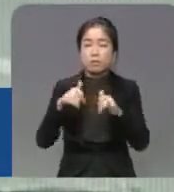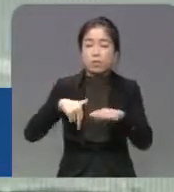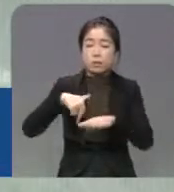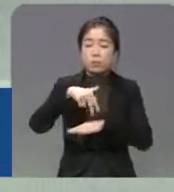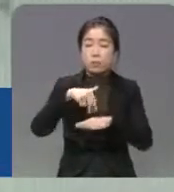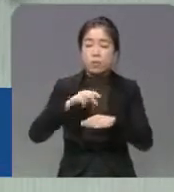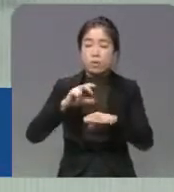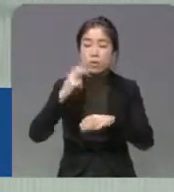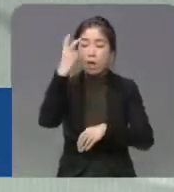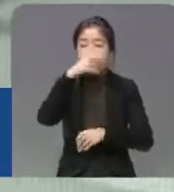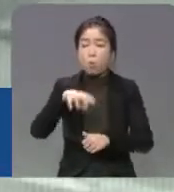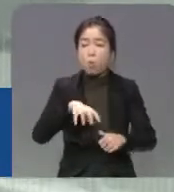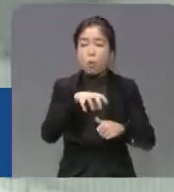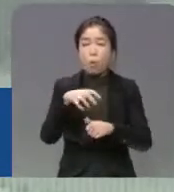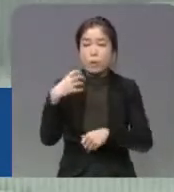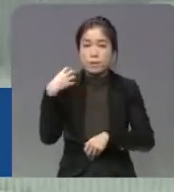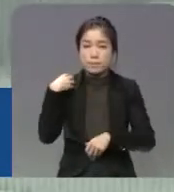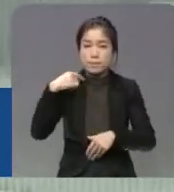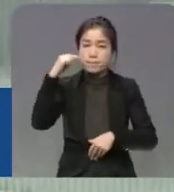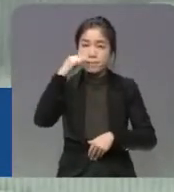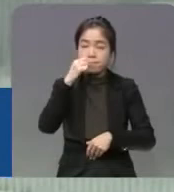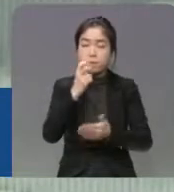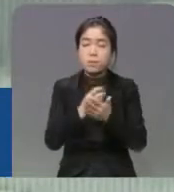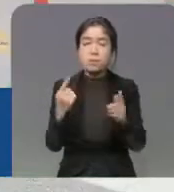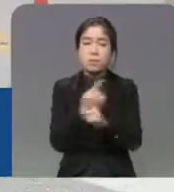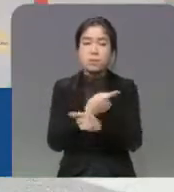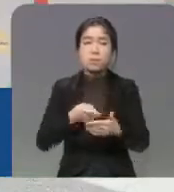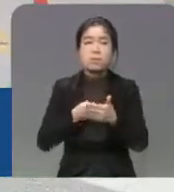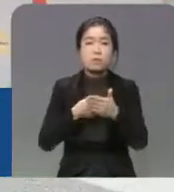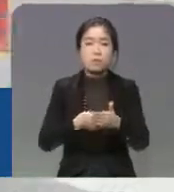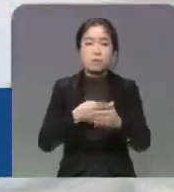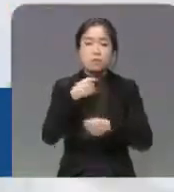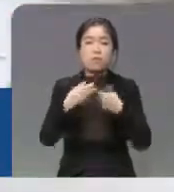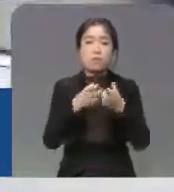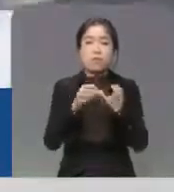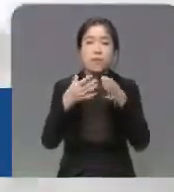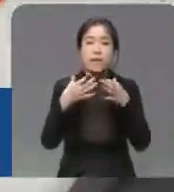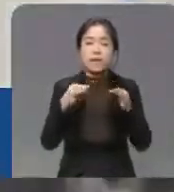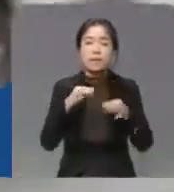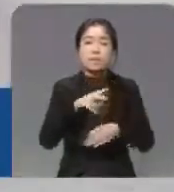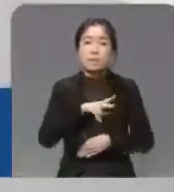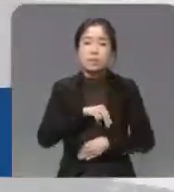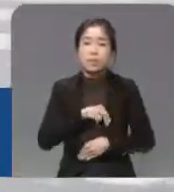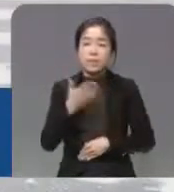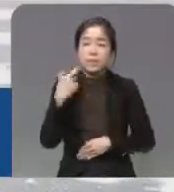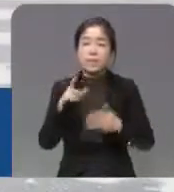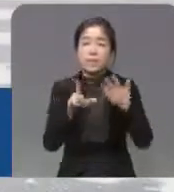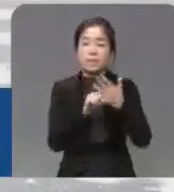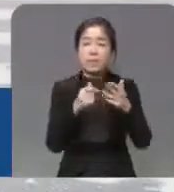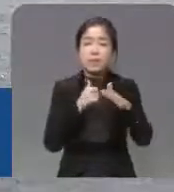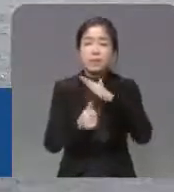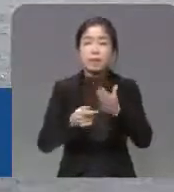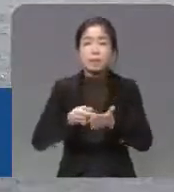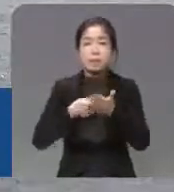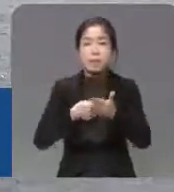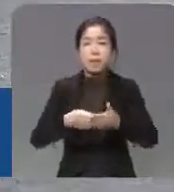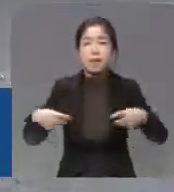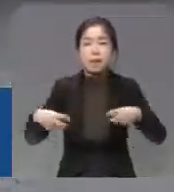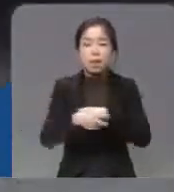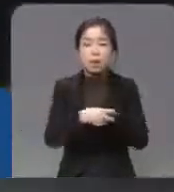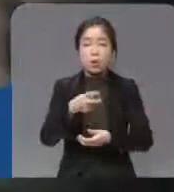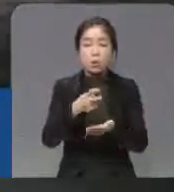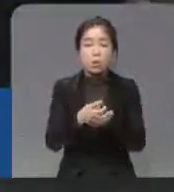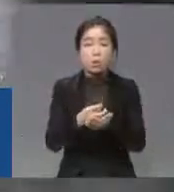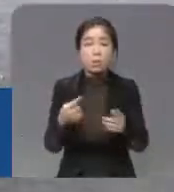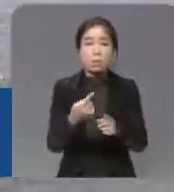보호 의무를 강화하는 법 개정이 추진되고 있습니다. 더불어민주당 김영배 의원이 지난 8월 대표 발의한 도로교통법